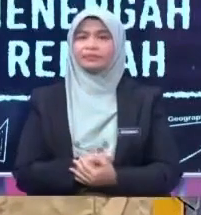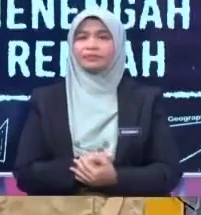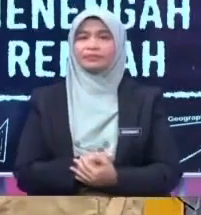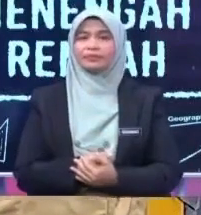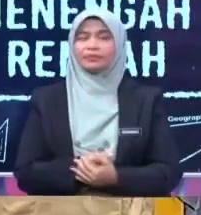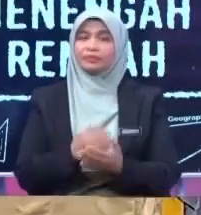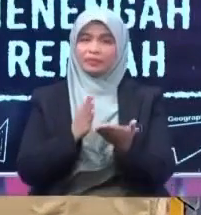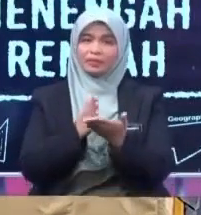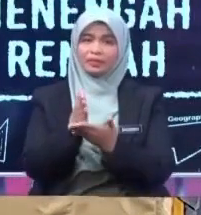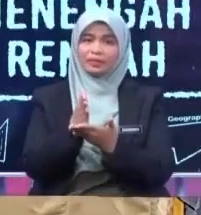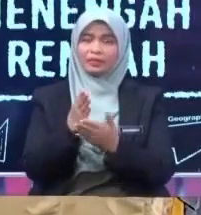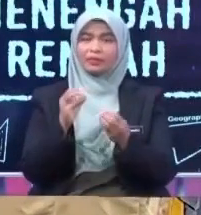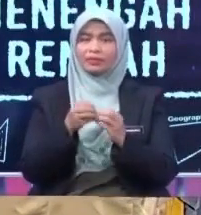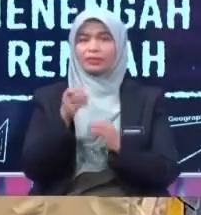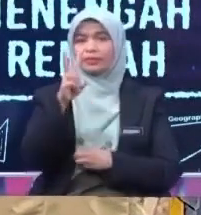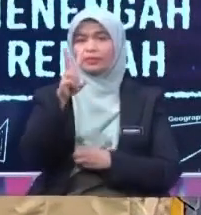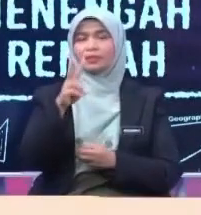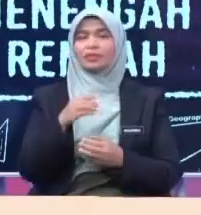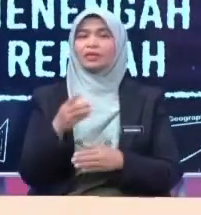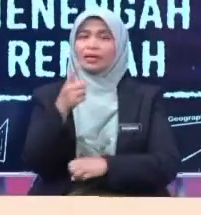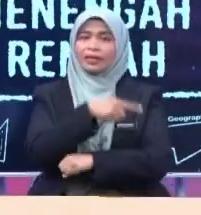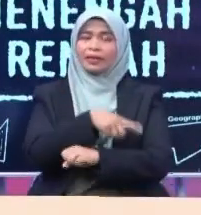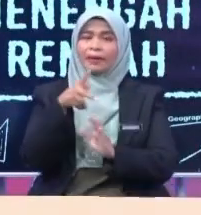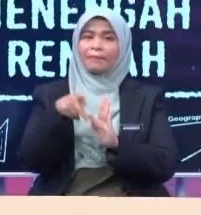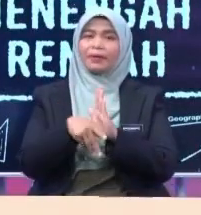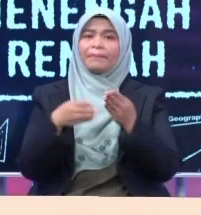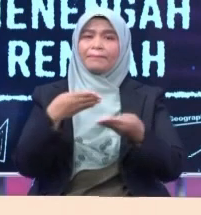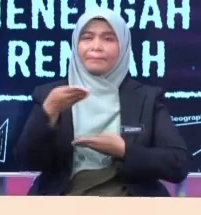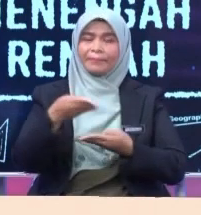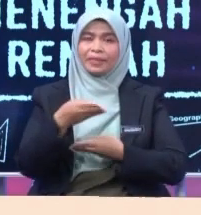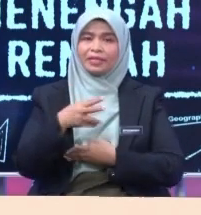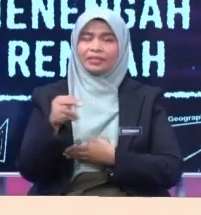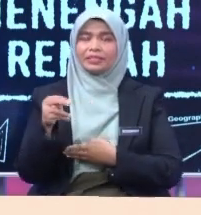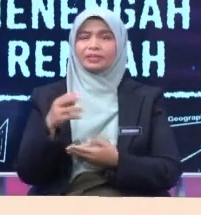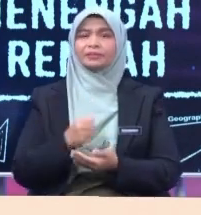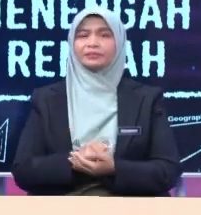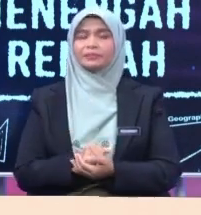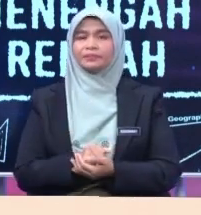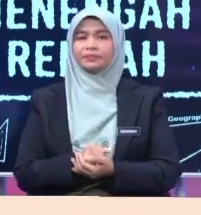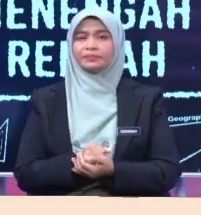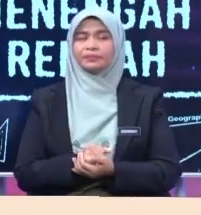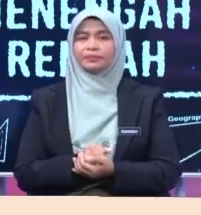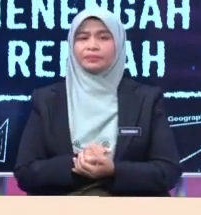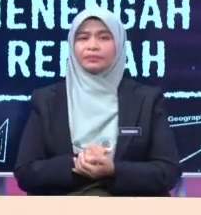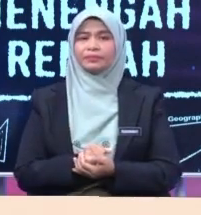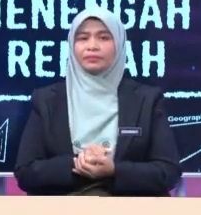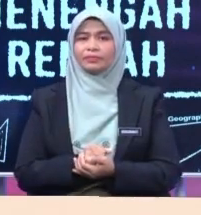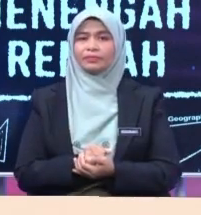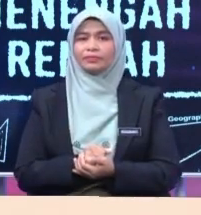Okay, seterusnya yang kedua adalah hari pembalasan ataupun Yaumuddin. Okay,